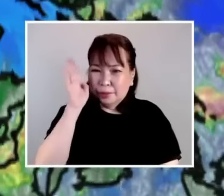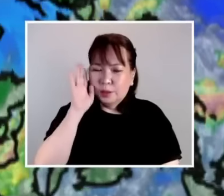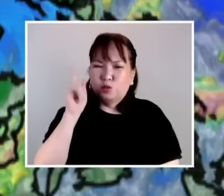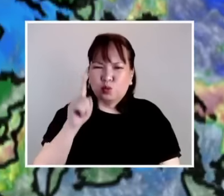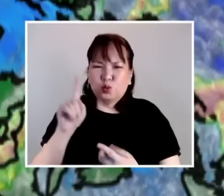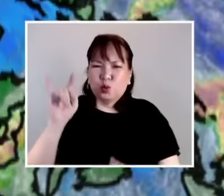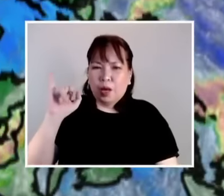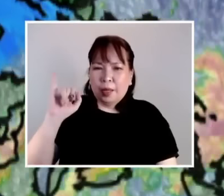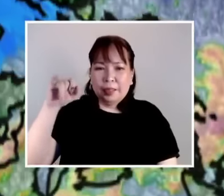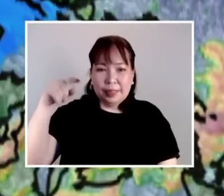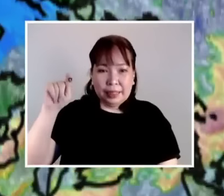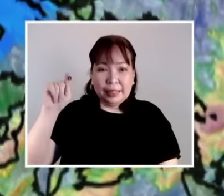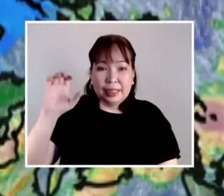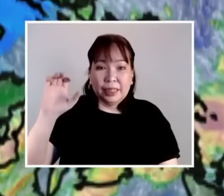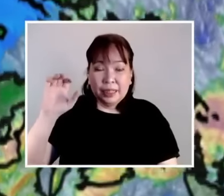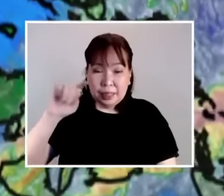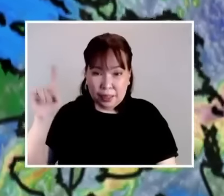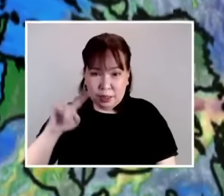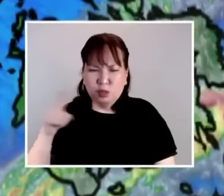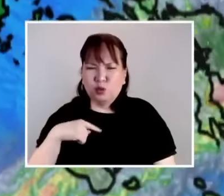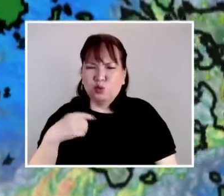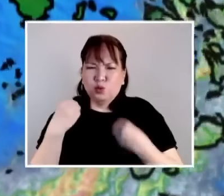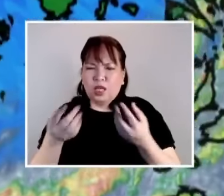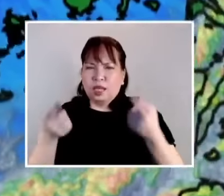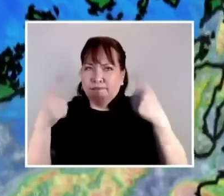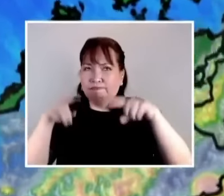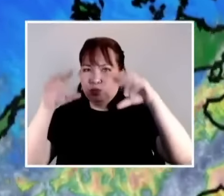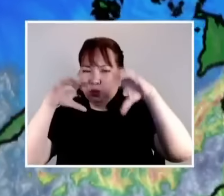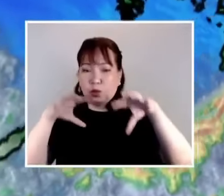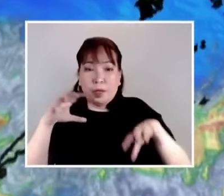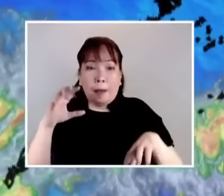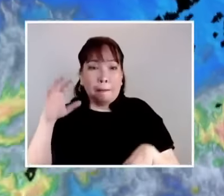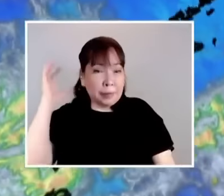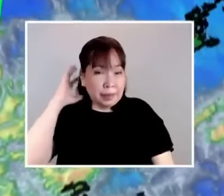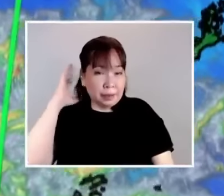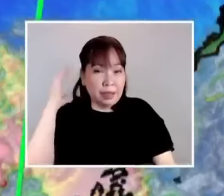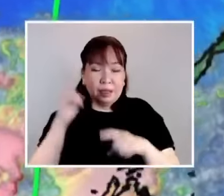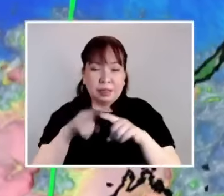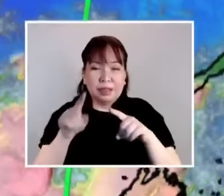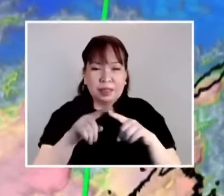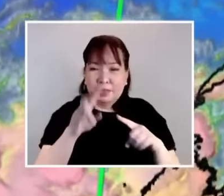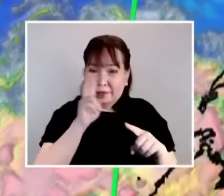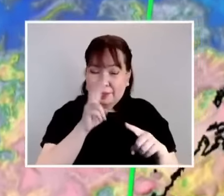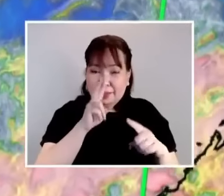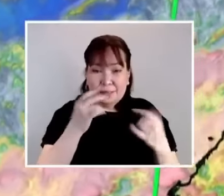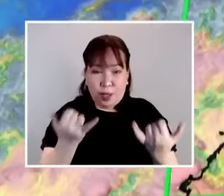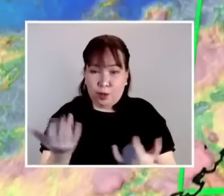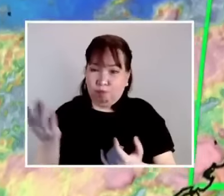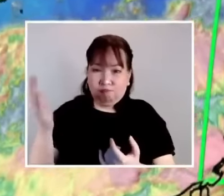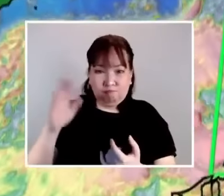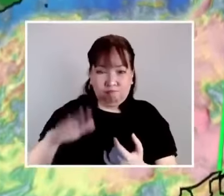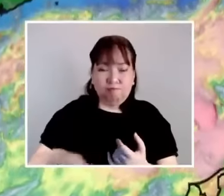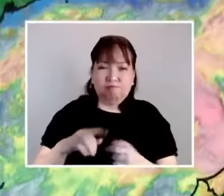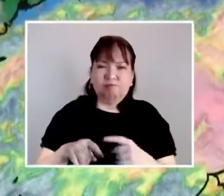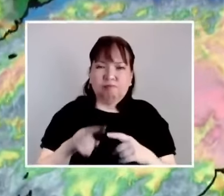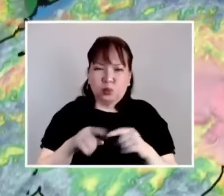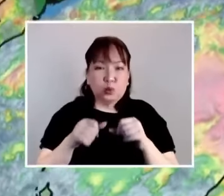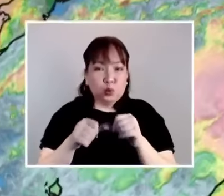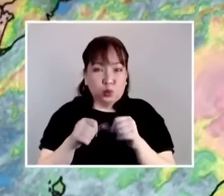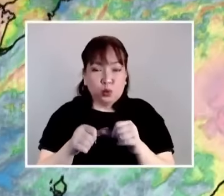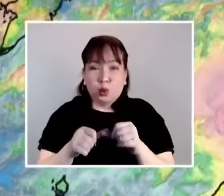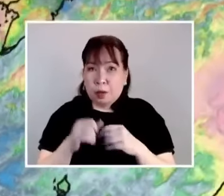Convergence Zone o ITZZ ang nagdulot ng mga pag-ulan sa Mindanao at ilang bahagi ng Visayas ngayong araw ng halalan. Magpapatuloy ito